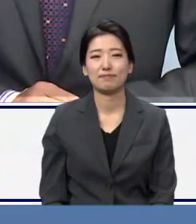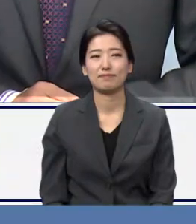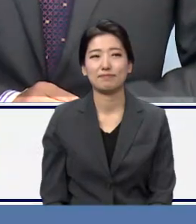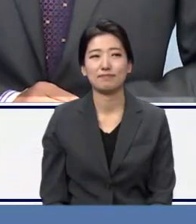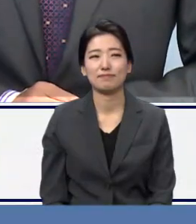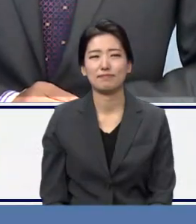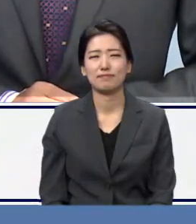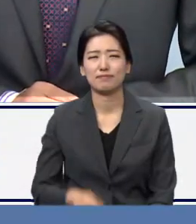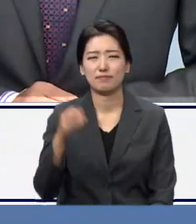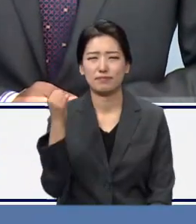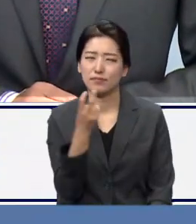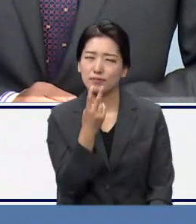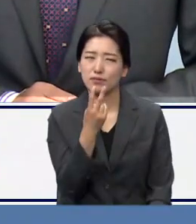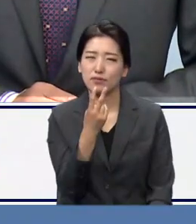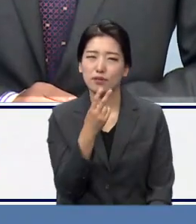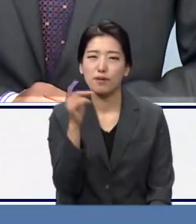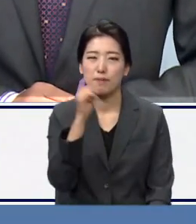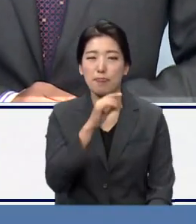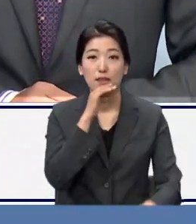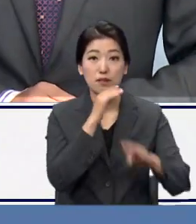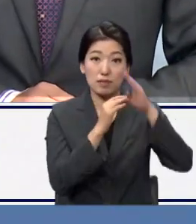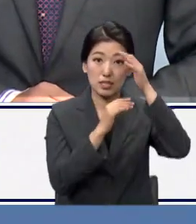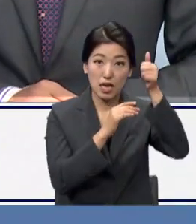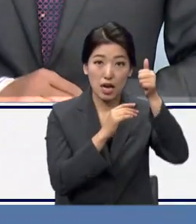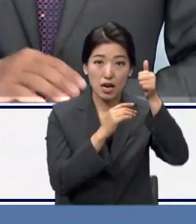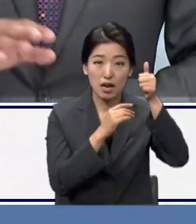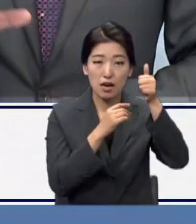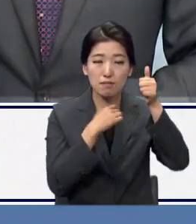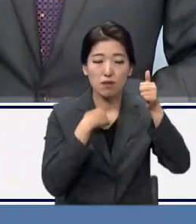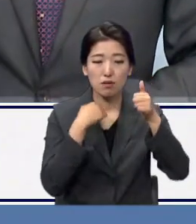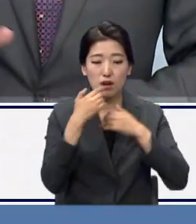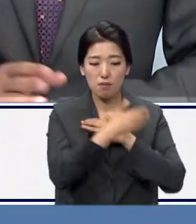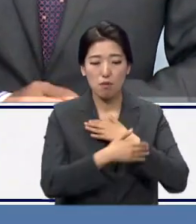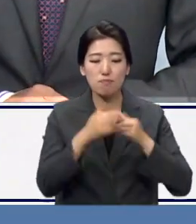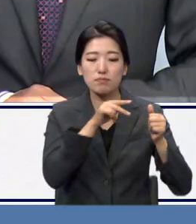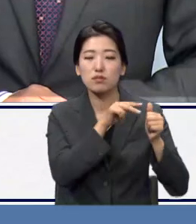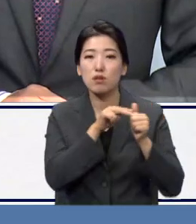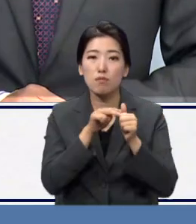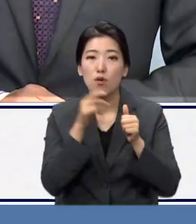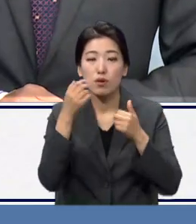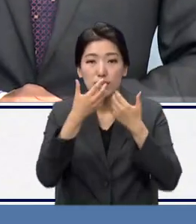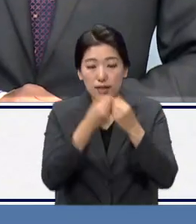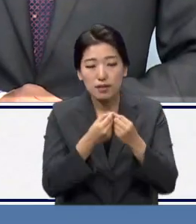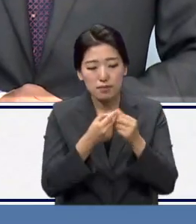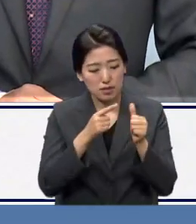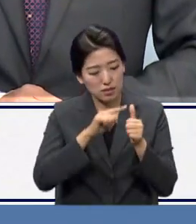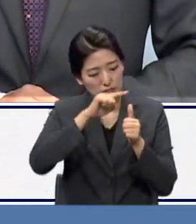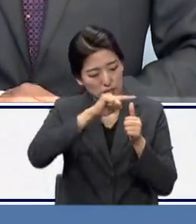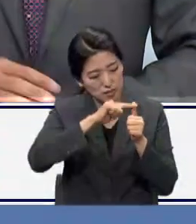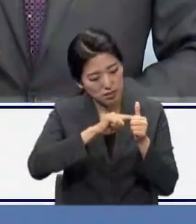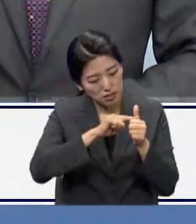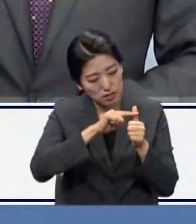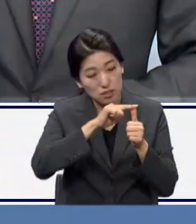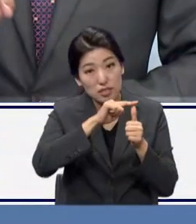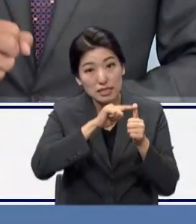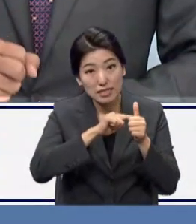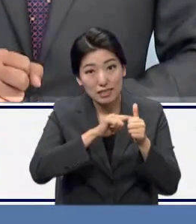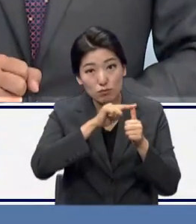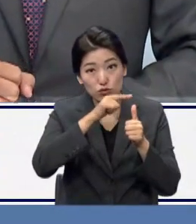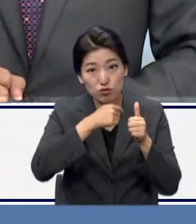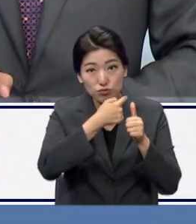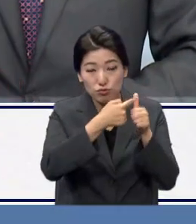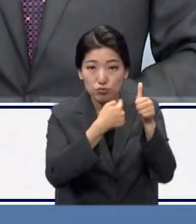굉장히 위험한 정보거래 뭐 그 기사를 보시면 알겠지만 생체 정보를 찾기 위해서 막 화장실도